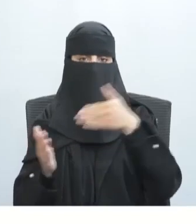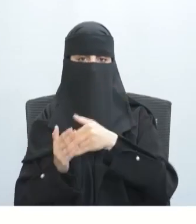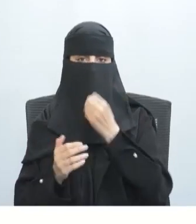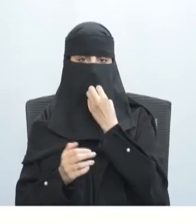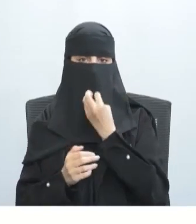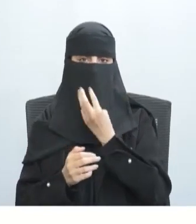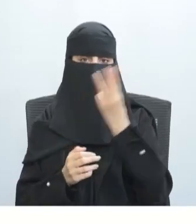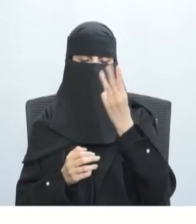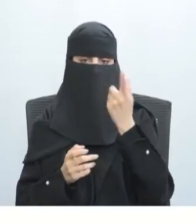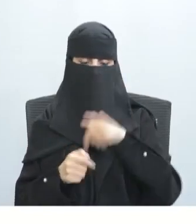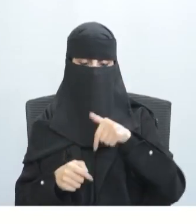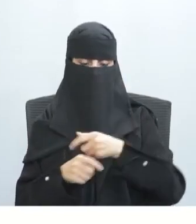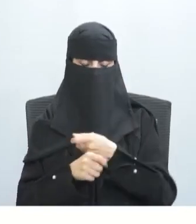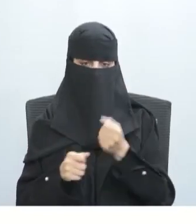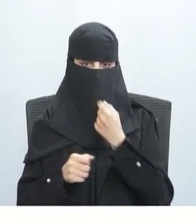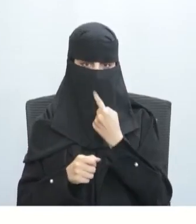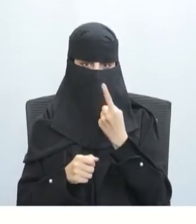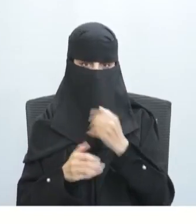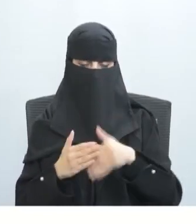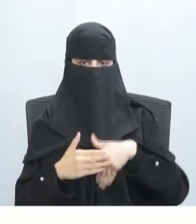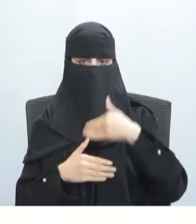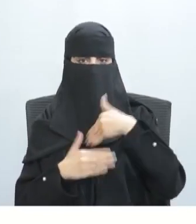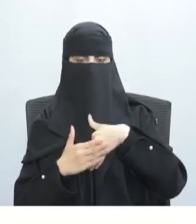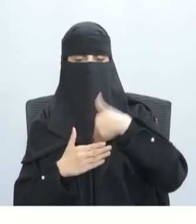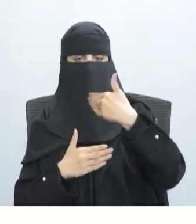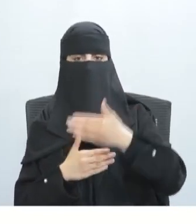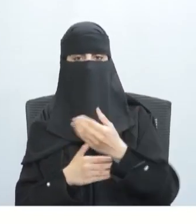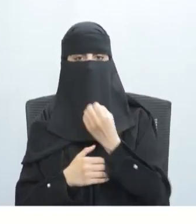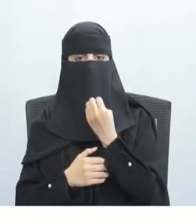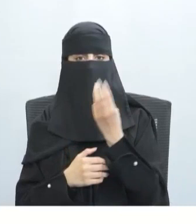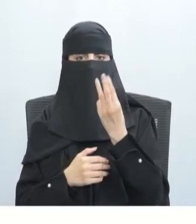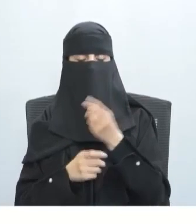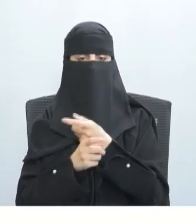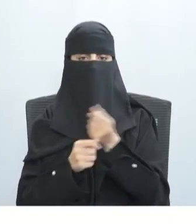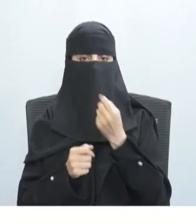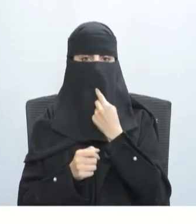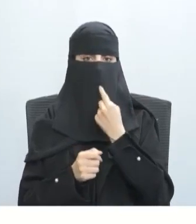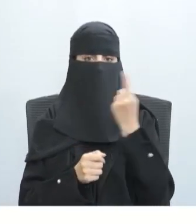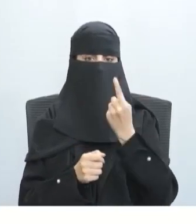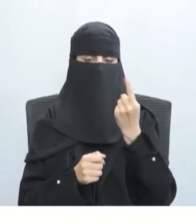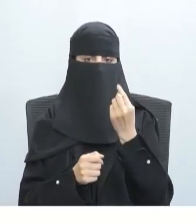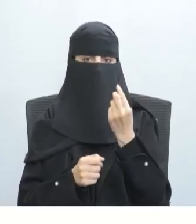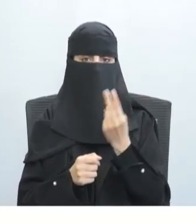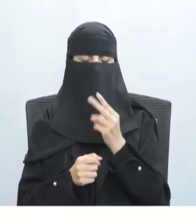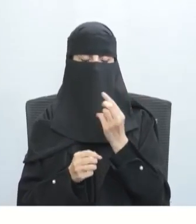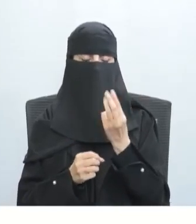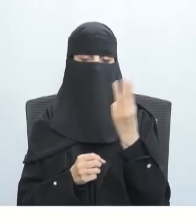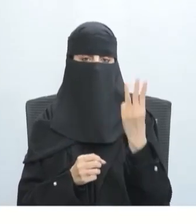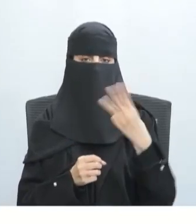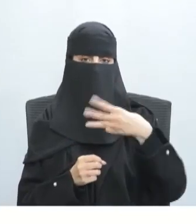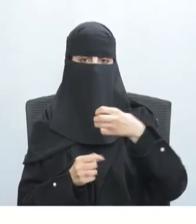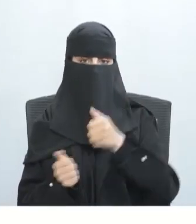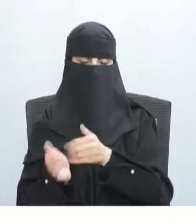الفتره اصبحت القيمه 103 لماذا نظير التراكم في